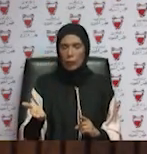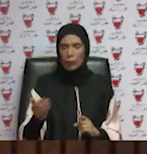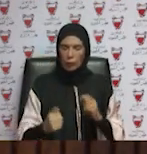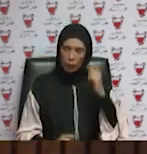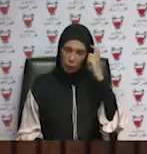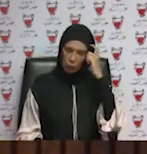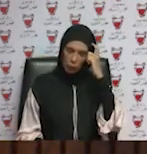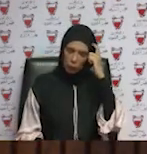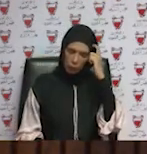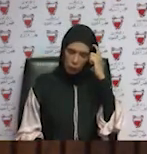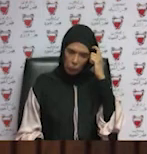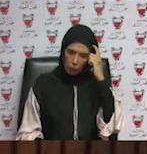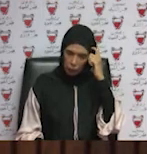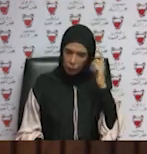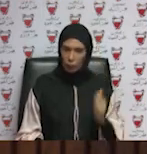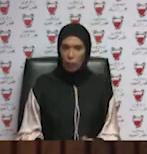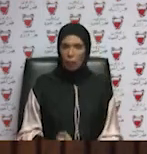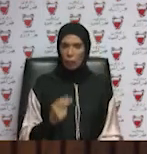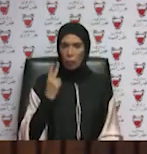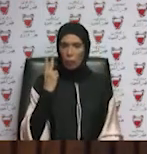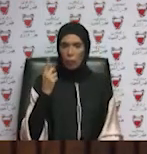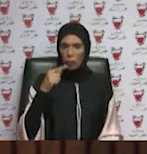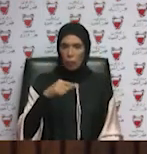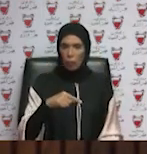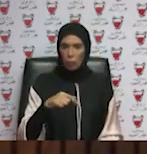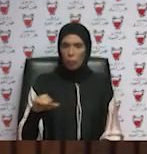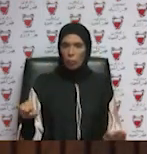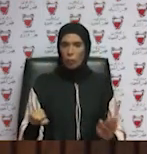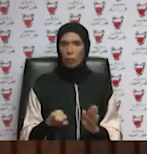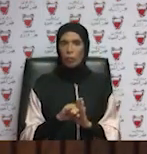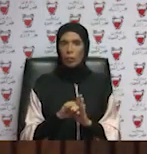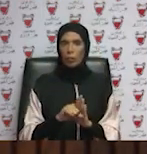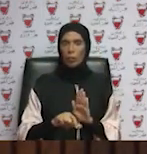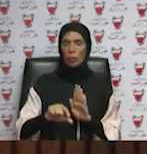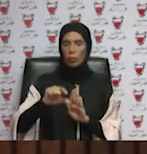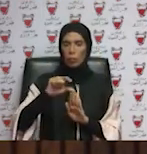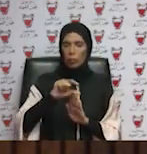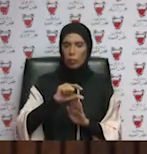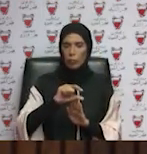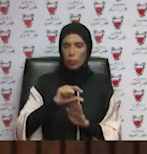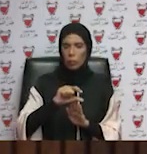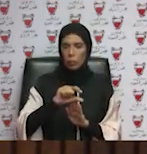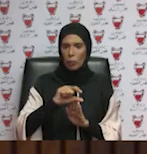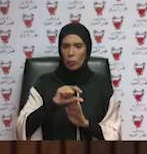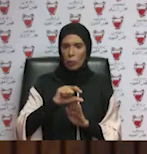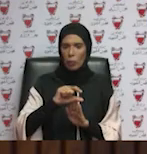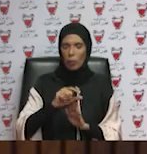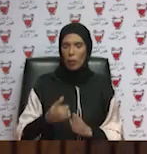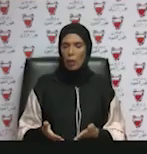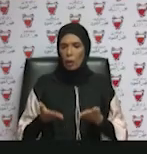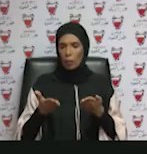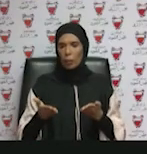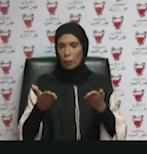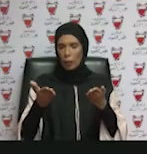الذي يتألف من 11 مادة فضلاً عن الديباجة إلى تحسين الخدمات الطبية